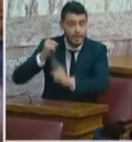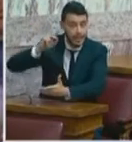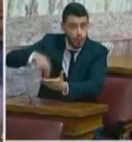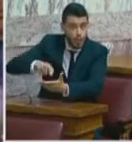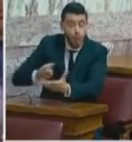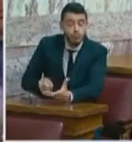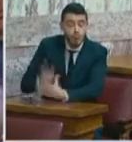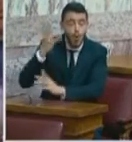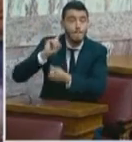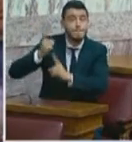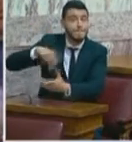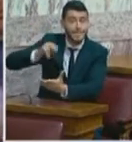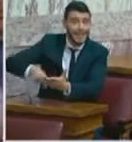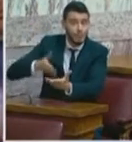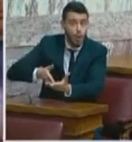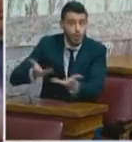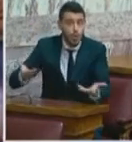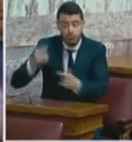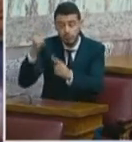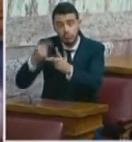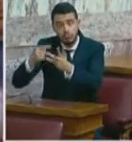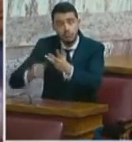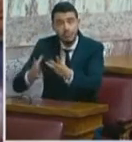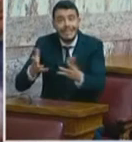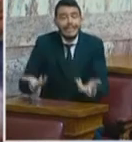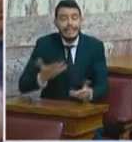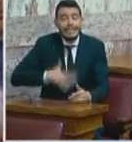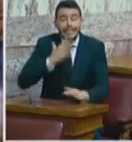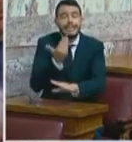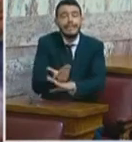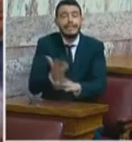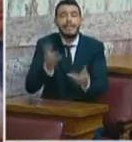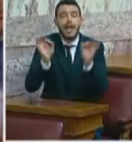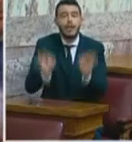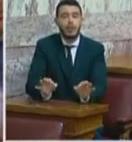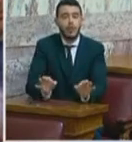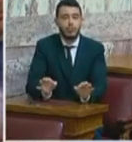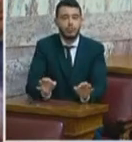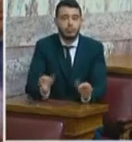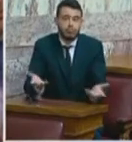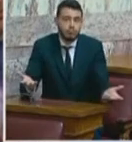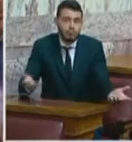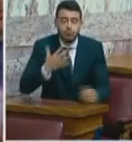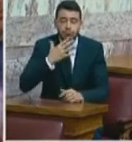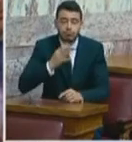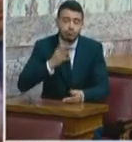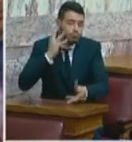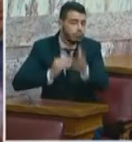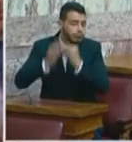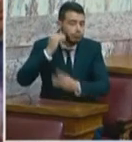κάτι, μια τρίτη εκδοχή από τις δύο υπαρκτές που υπάρχουν. Από τις δύο υπαρκτές εναλλακτικές